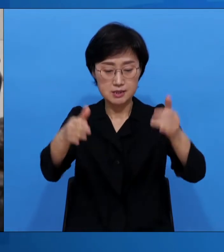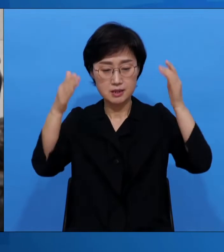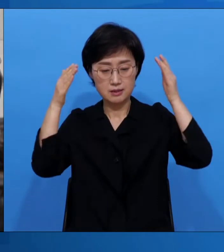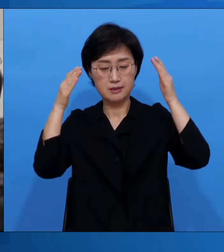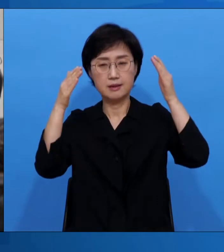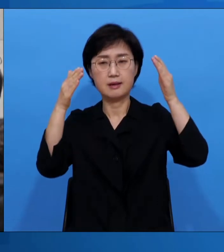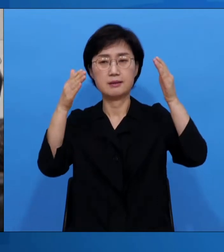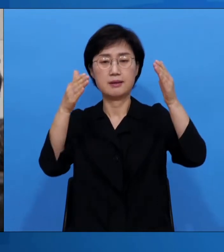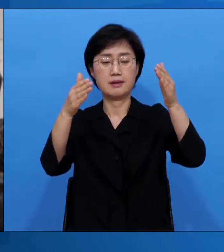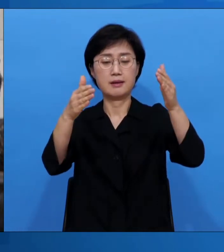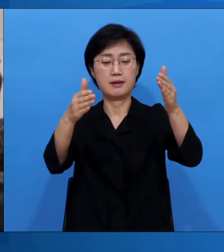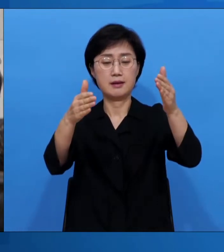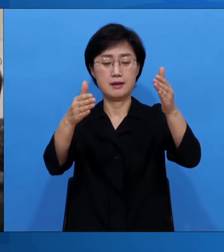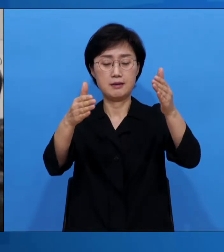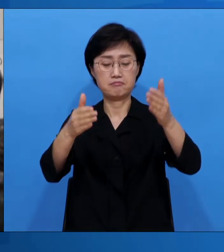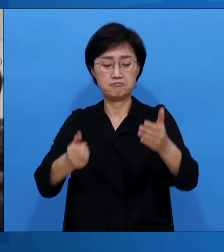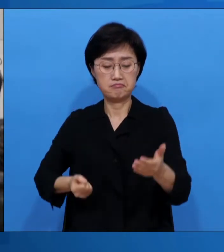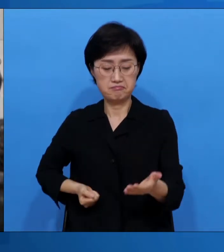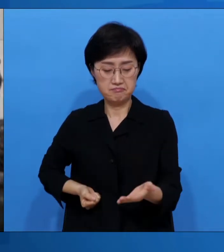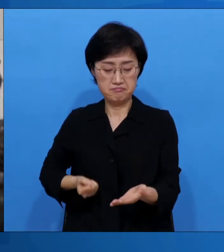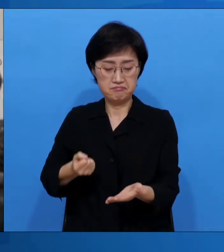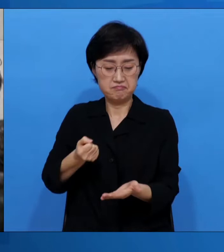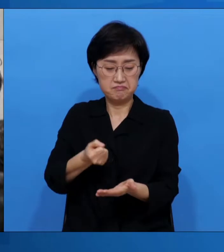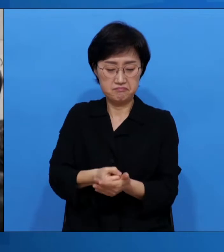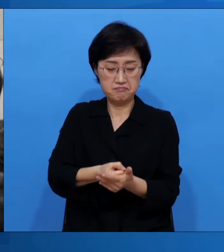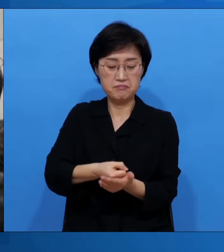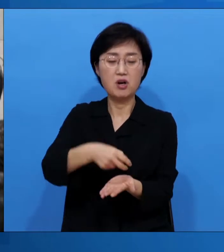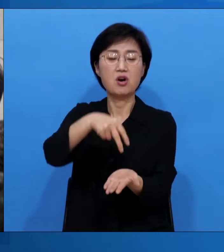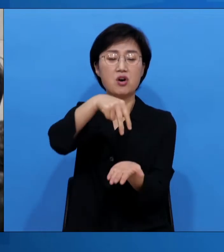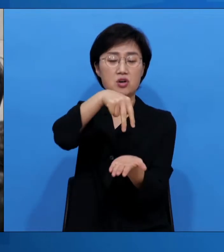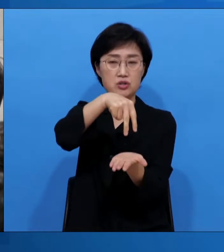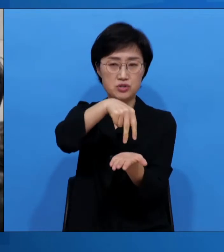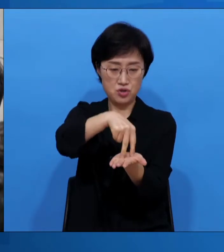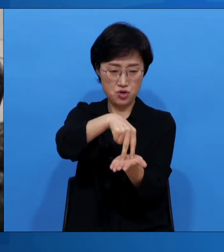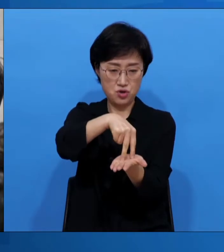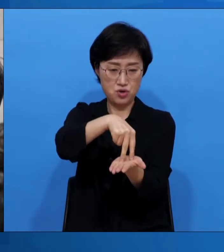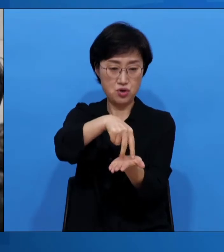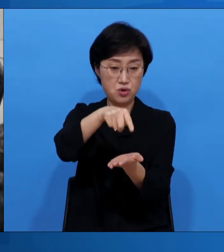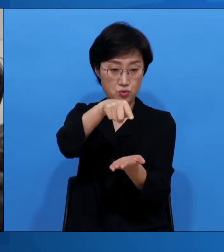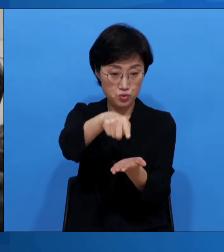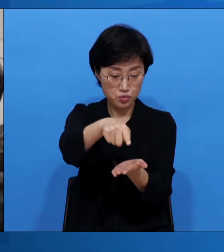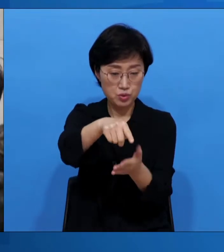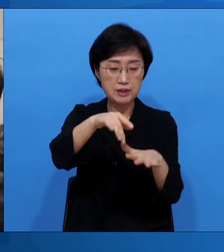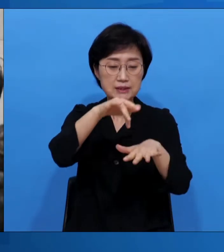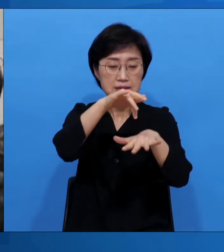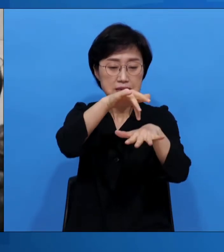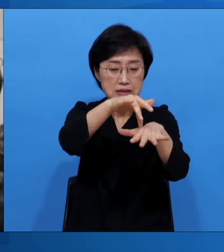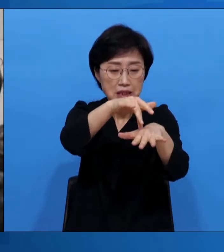당당히 서 흑암 문화에